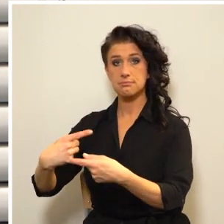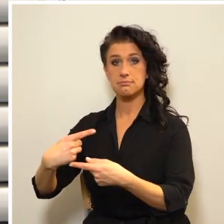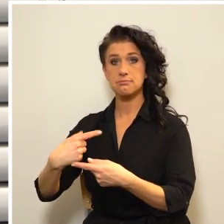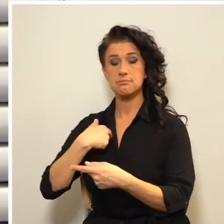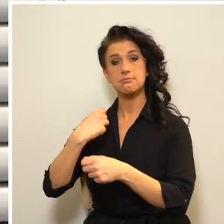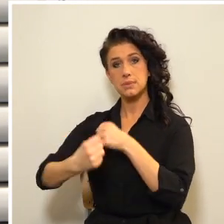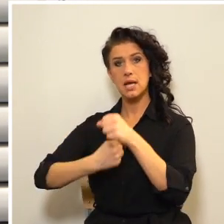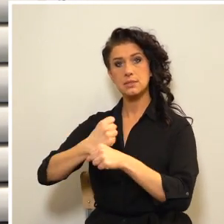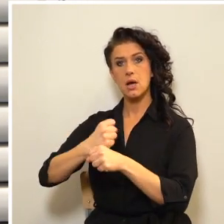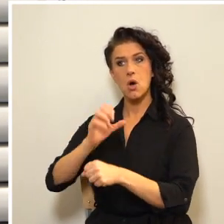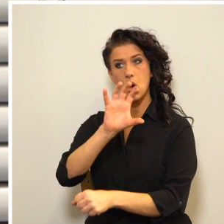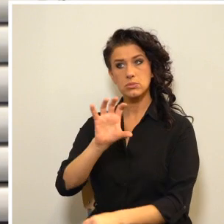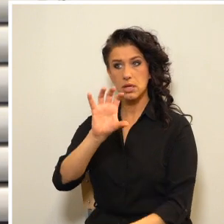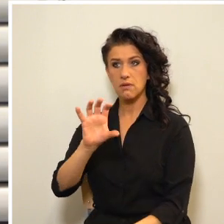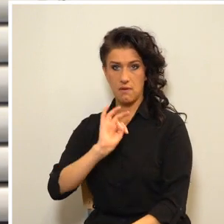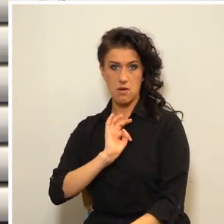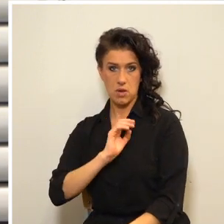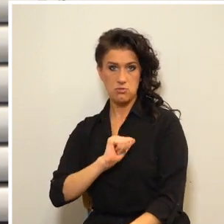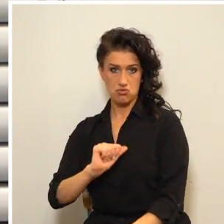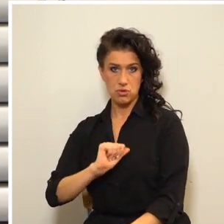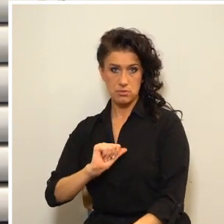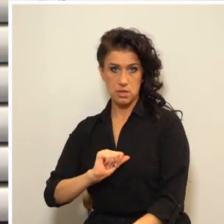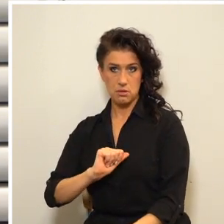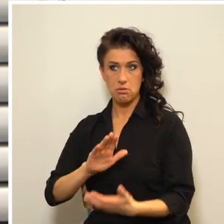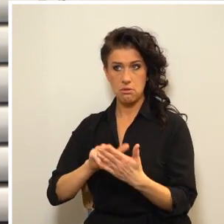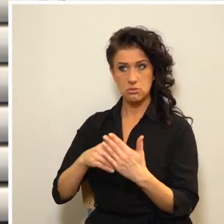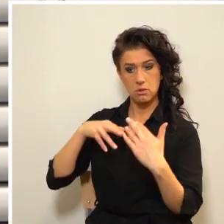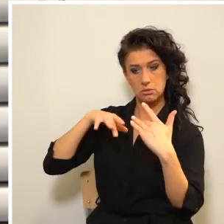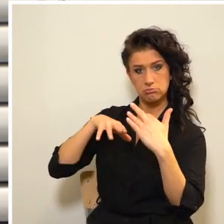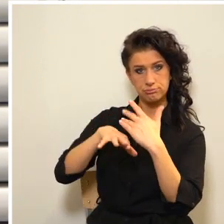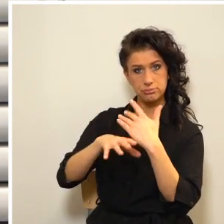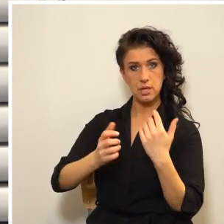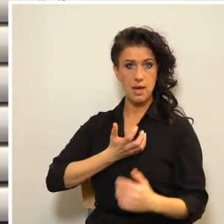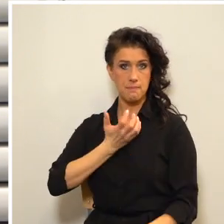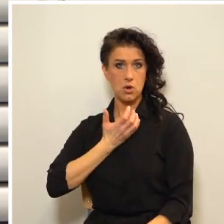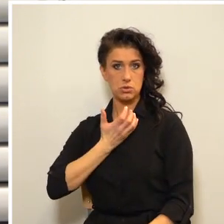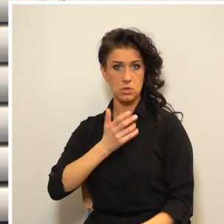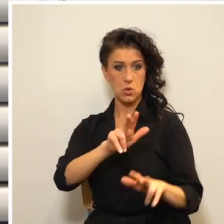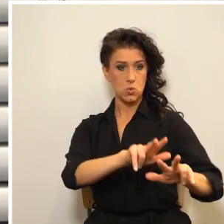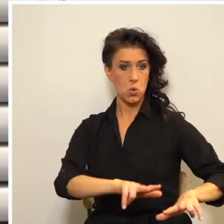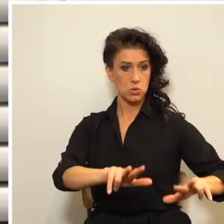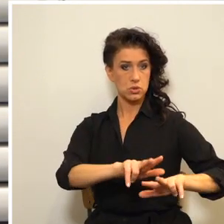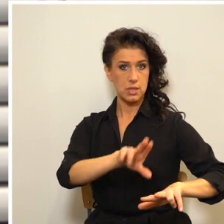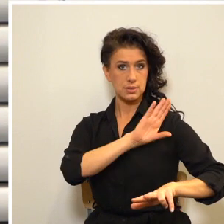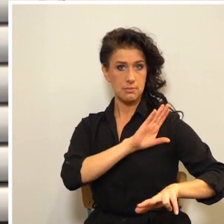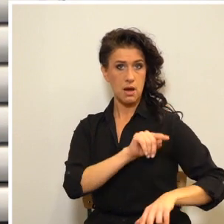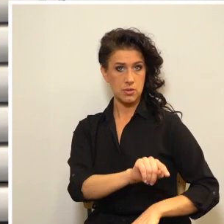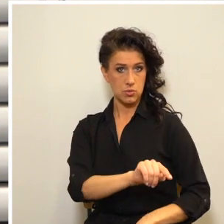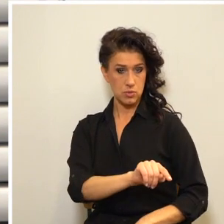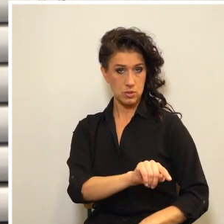pracy obserwowałem niejednokrotnie silny związek emocjonalny rodziny ze zmarłym